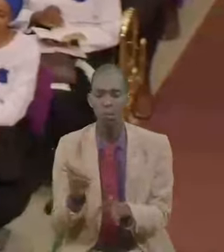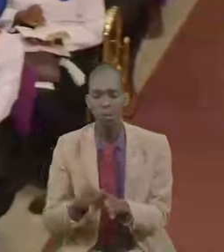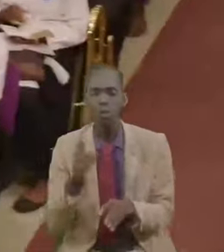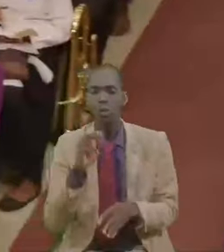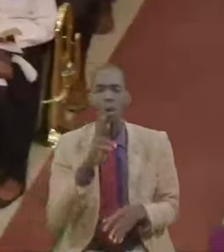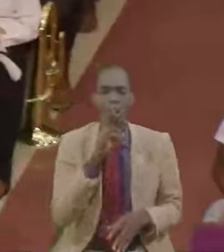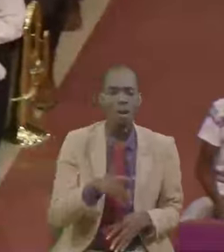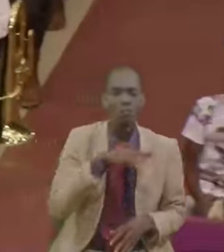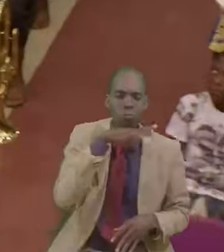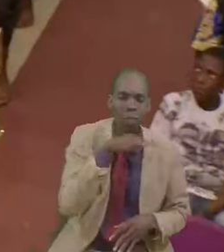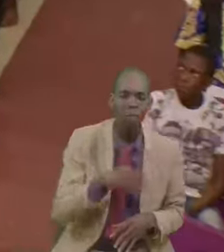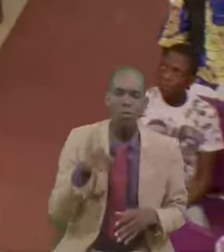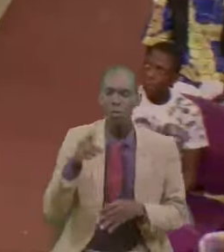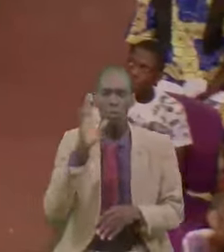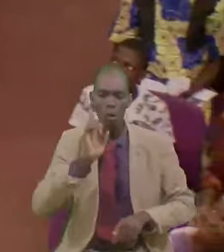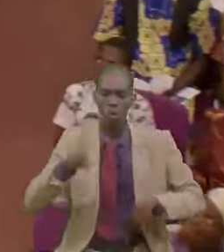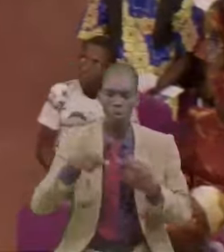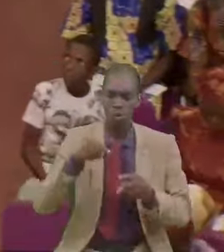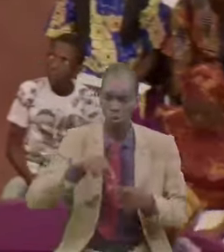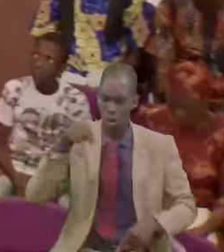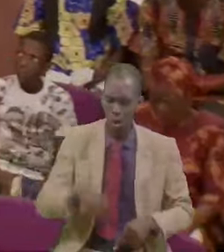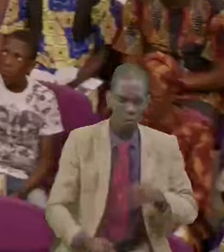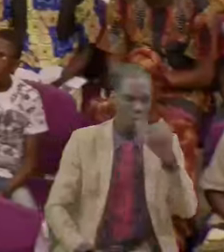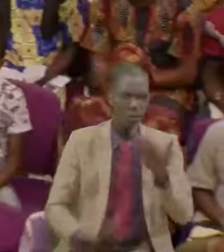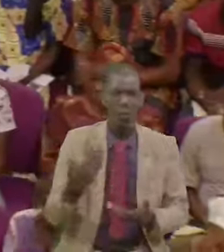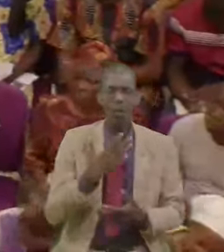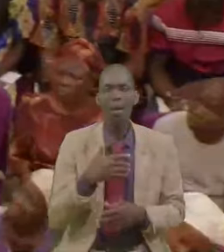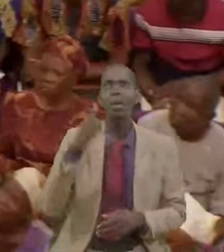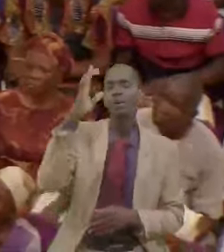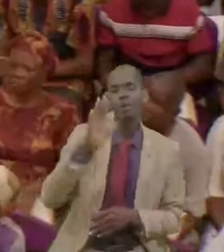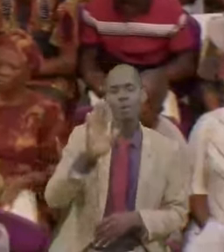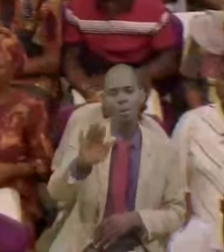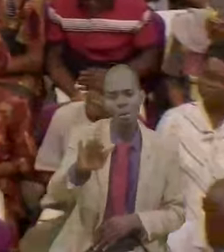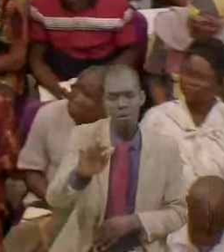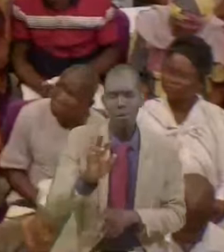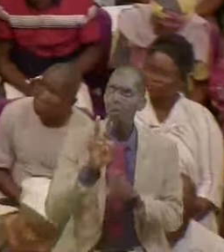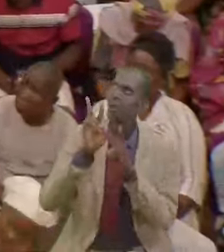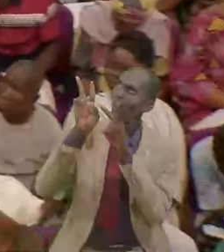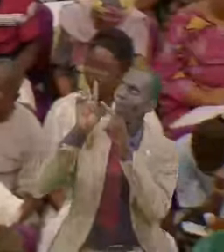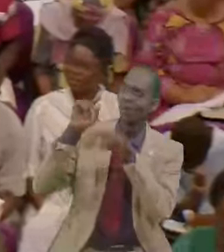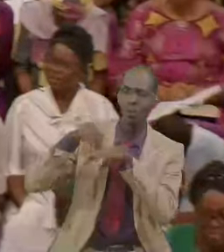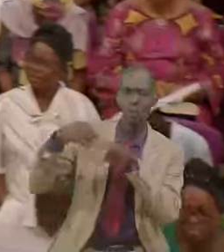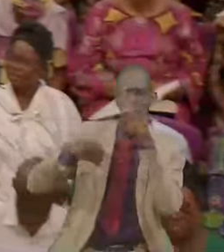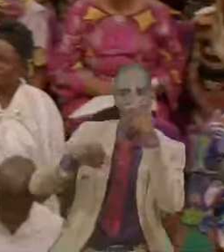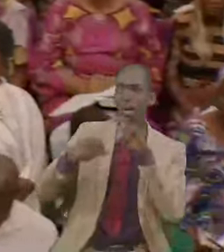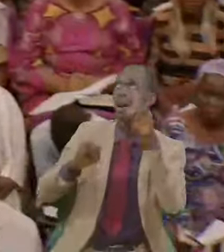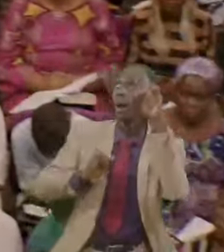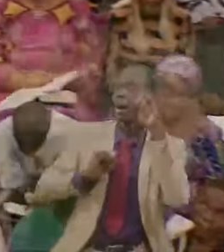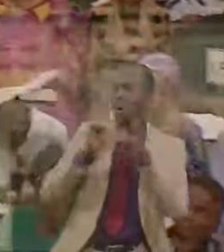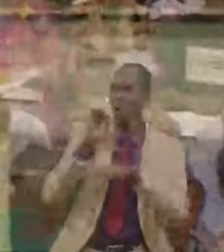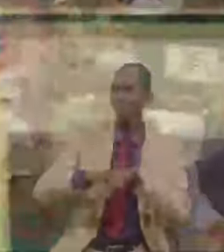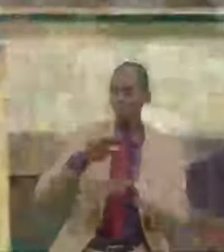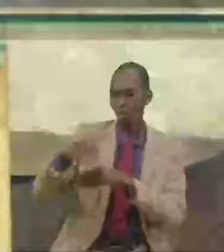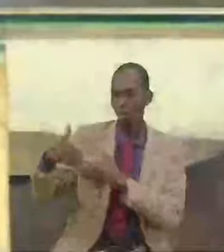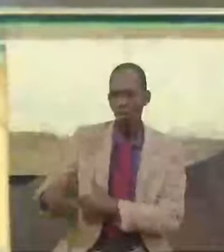êtes souillé, que vous irez en enfer. Et puis Dieu dit, regarde ici, je suis à tes côtés. Est-ce que